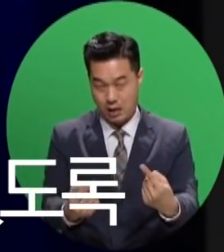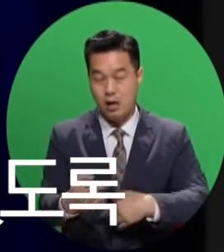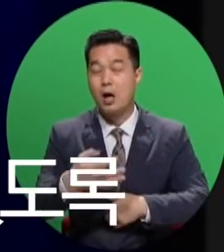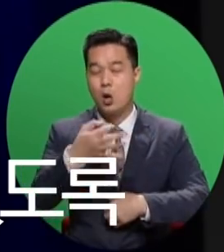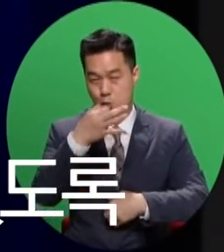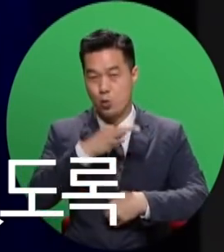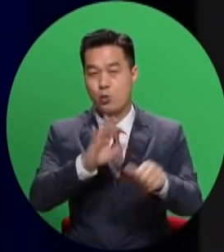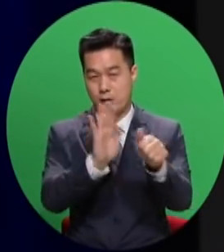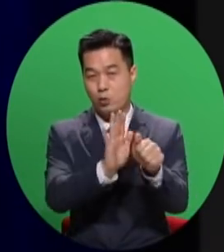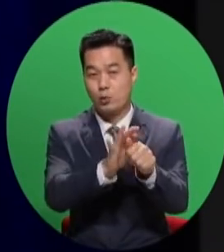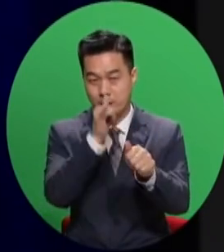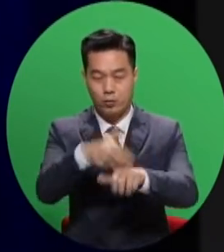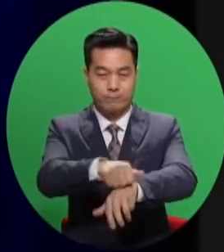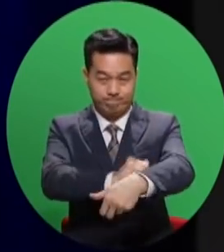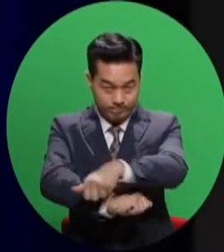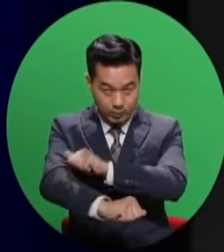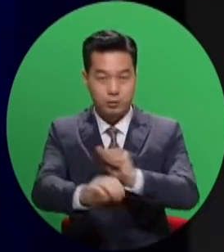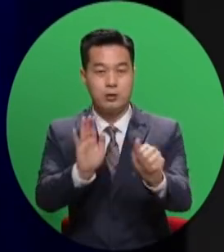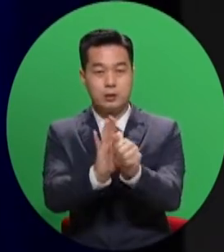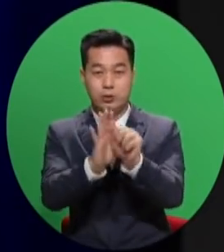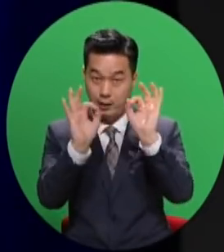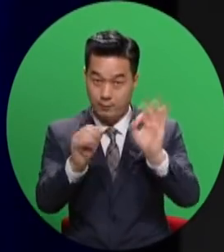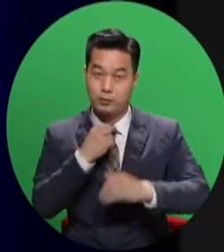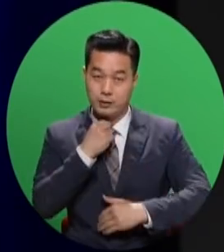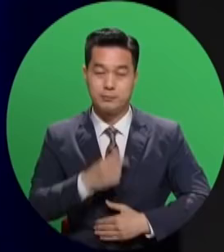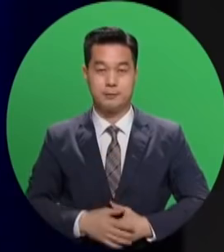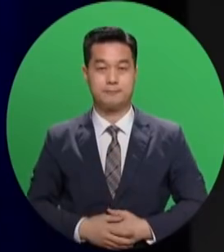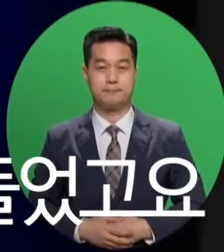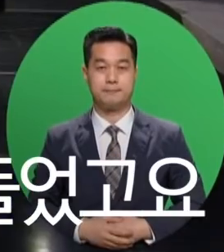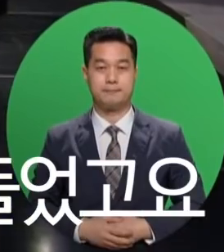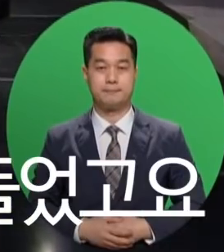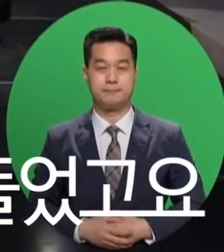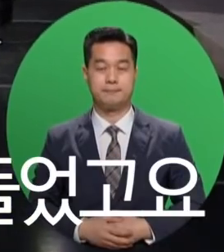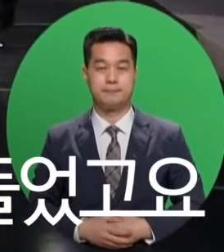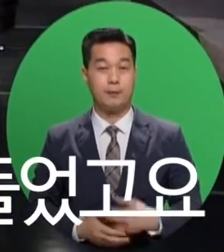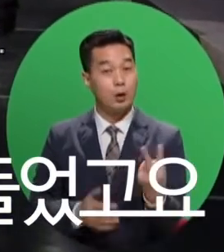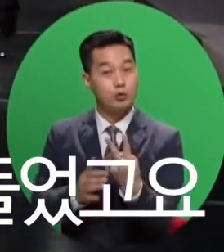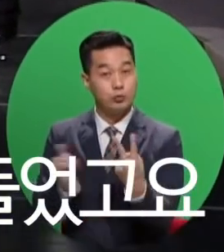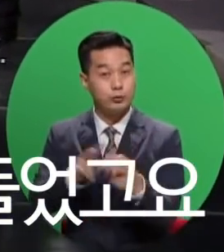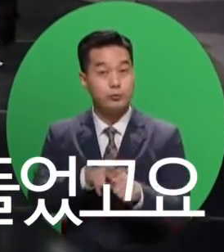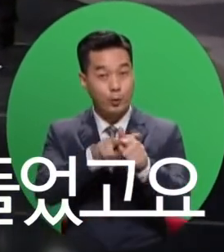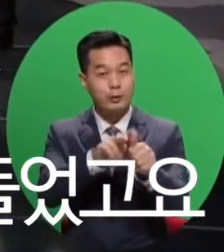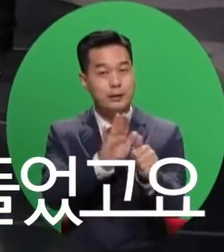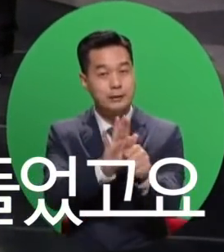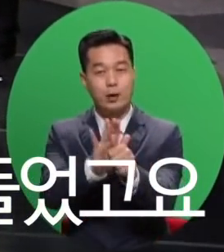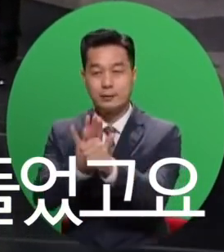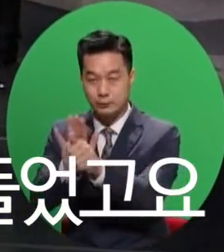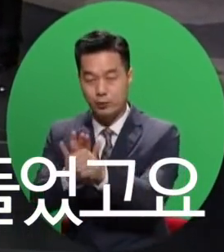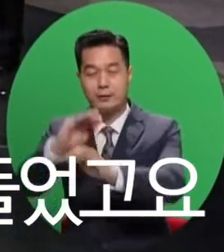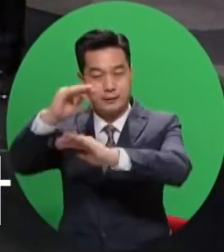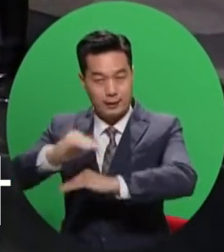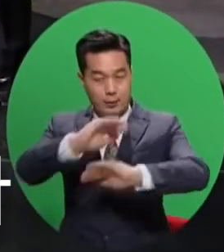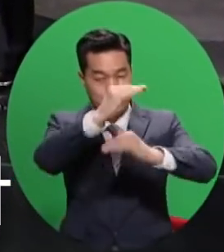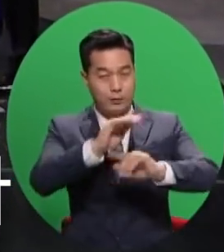효과가 있도록 적극 지원하도록 하겠습니다 4 2분 후보님 지원책 위주의 말씀 첫 바로